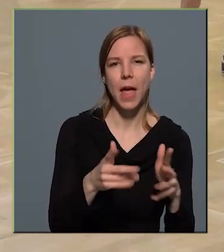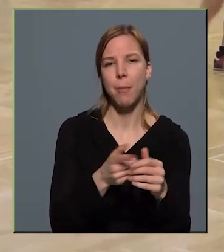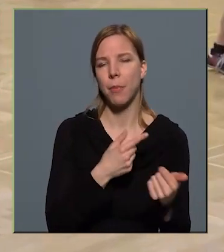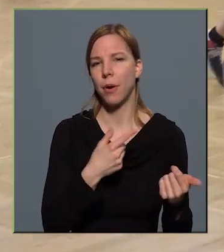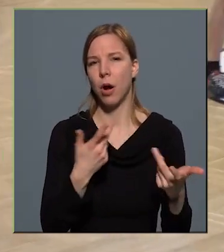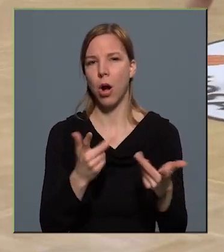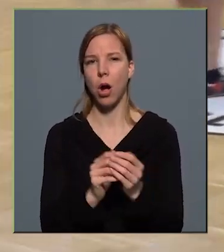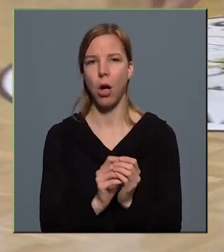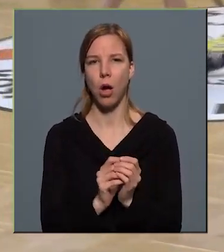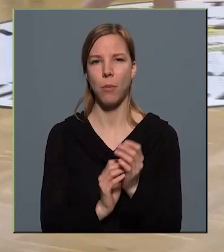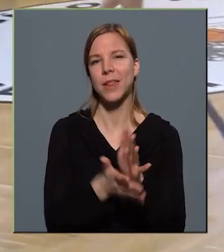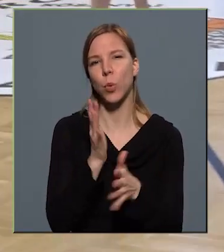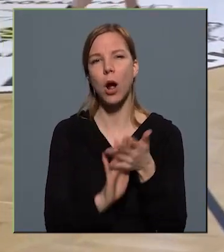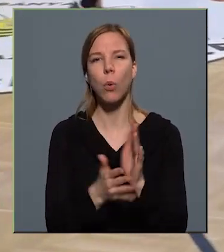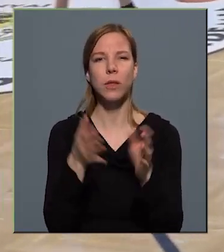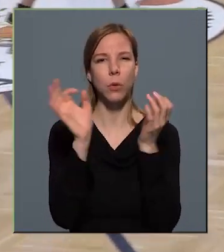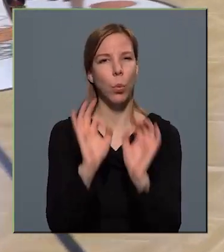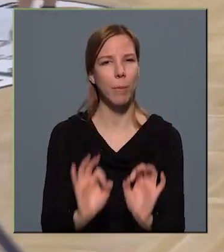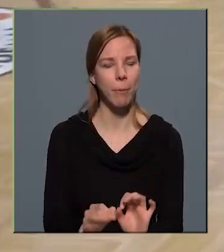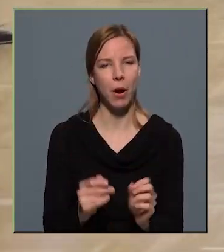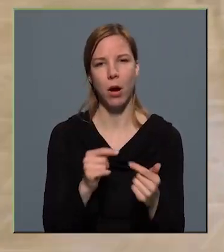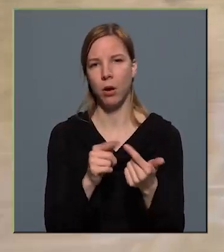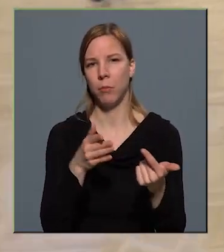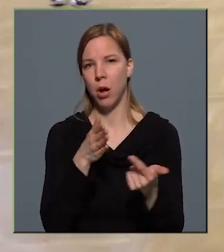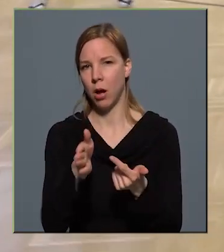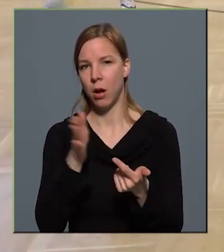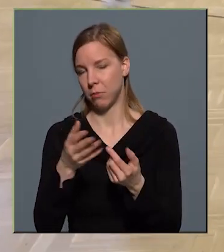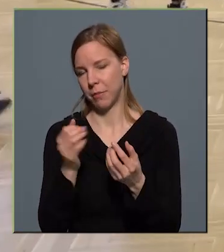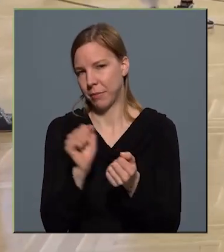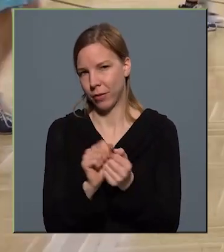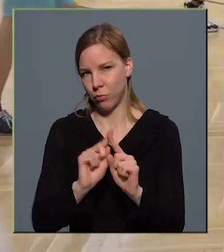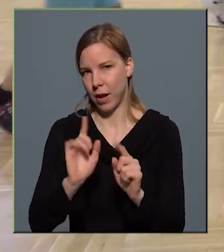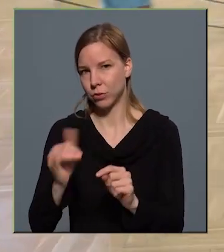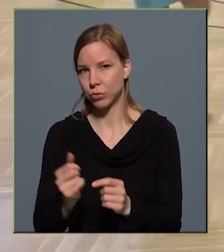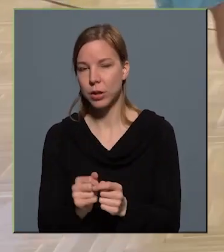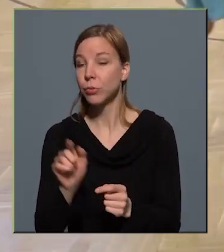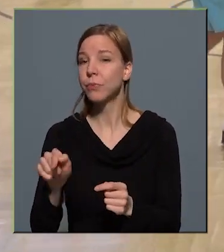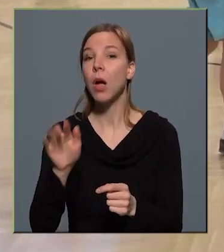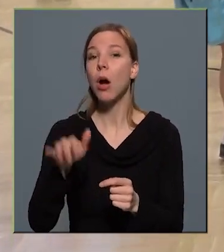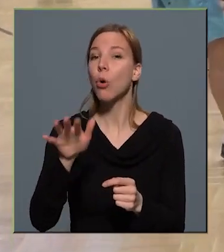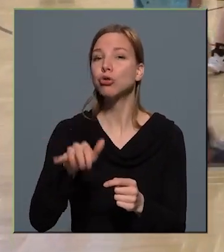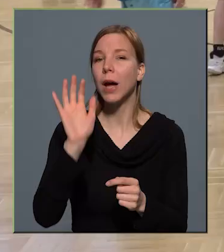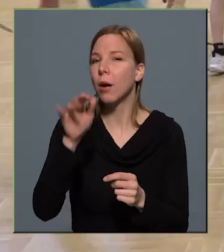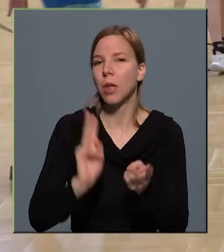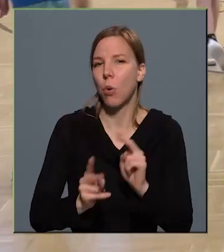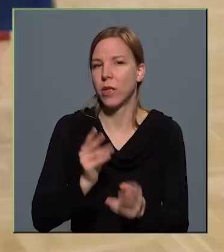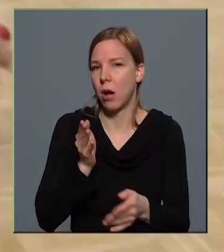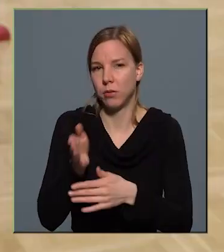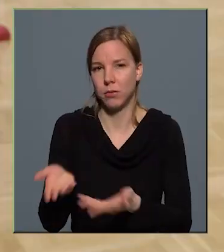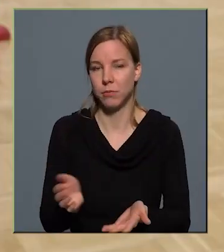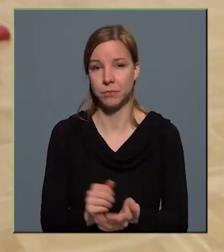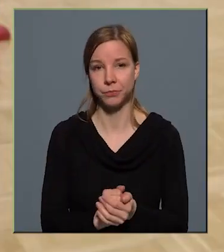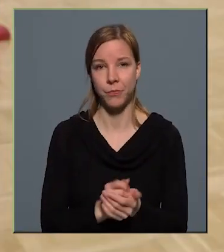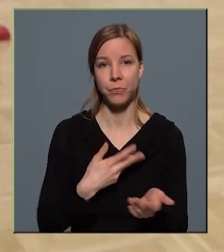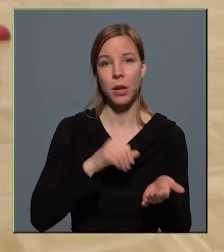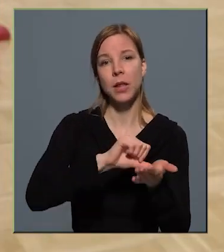a szórakoztatóiparban, meg még biztos sok felé máshol is. A kosár hogy kerültne hozzád? Hát én